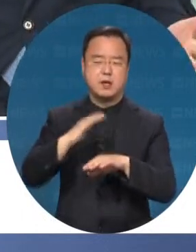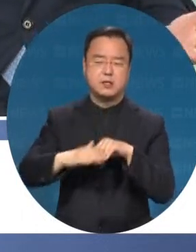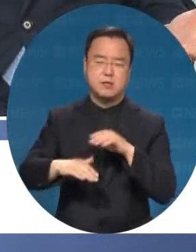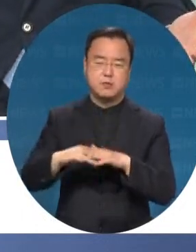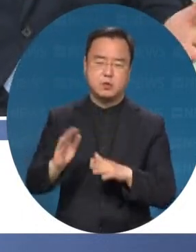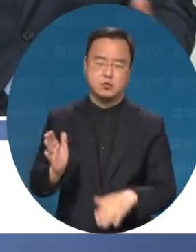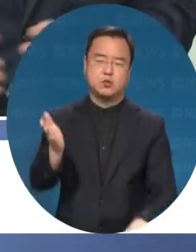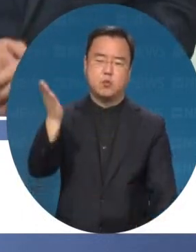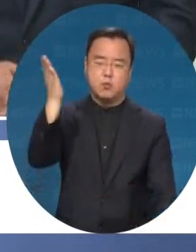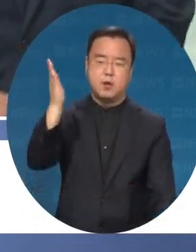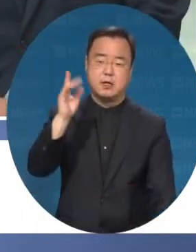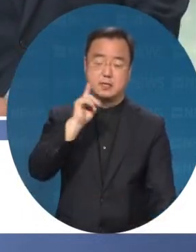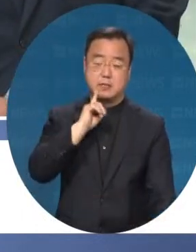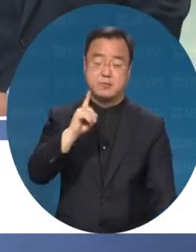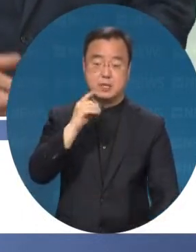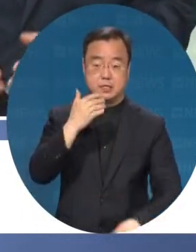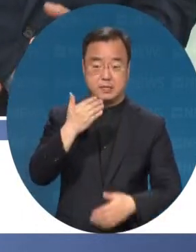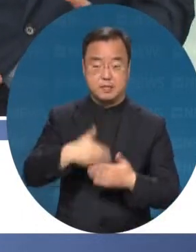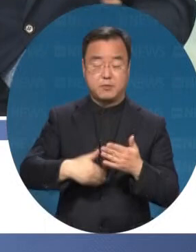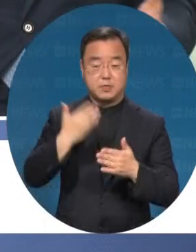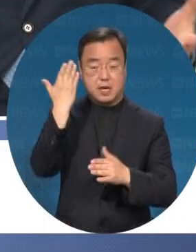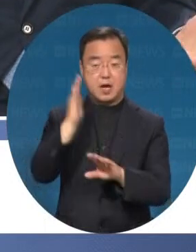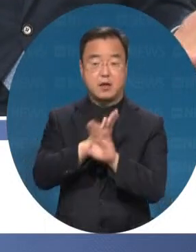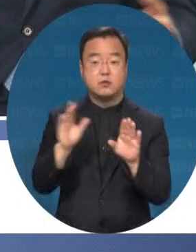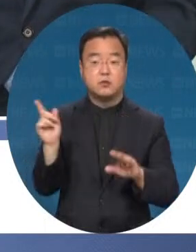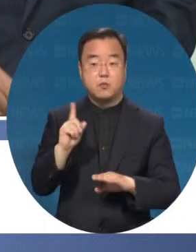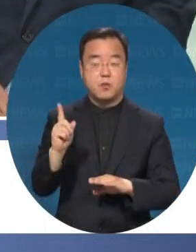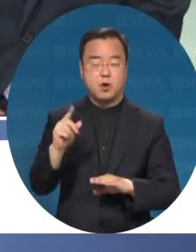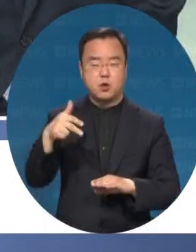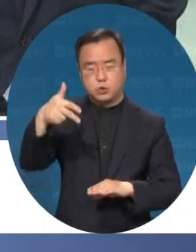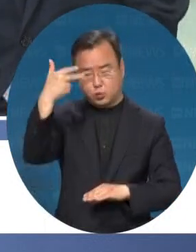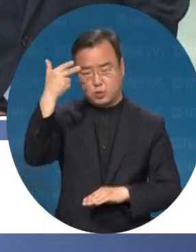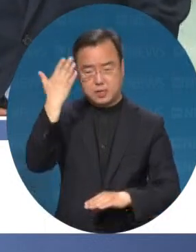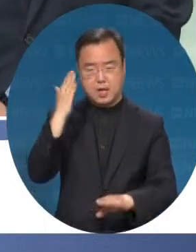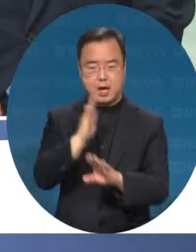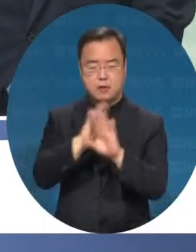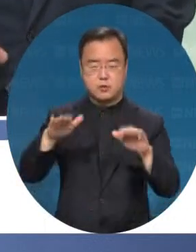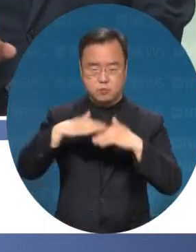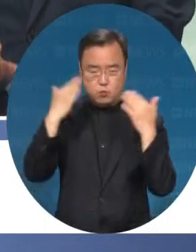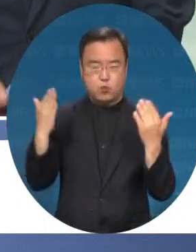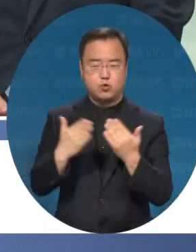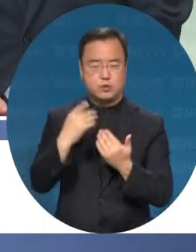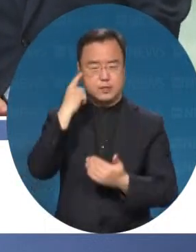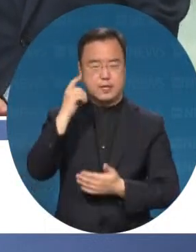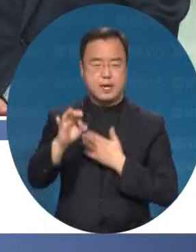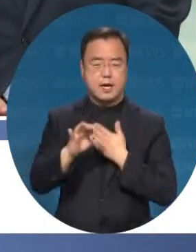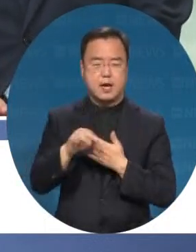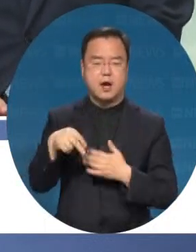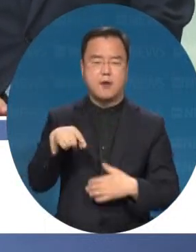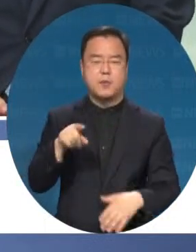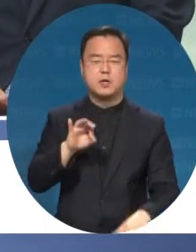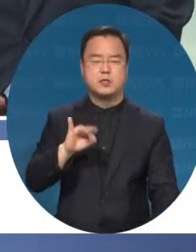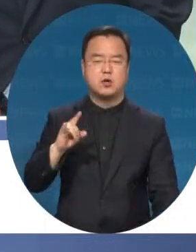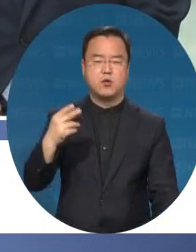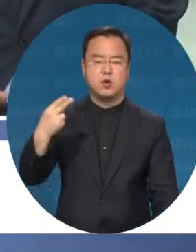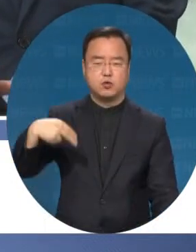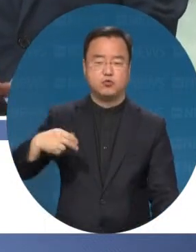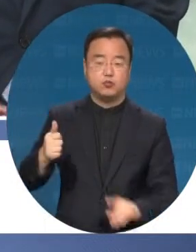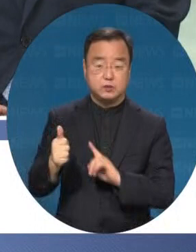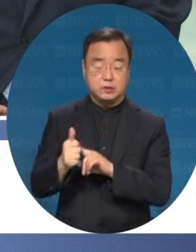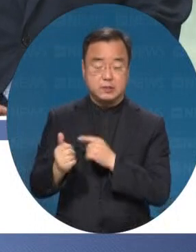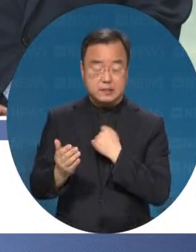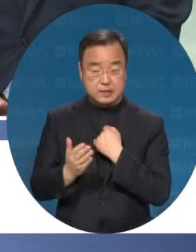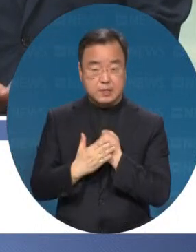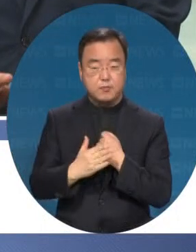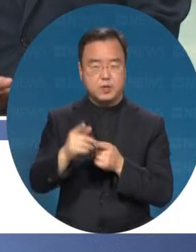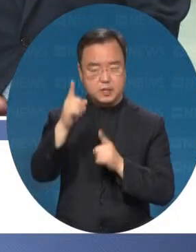그러면 나머지 하늘은 어떻게 되었을까 또 조선화를 전체적으로 볼 때 서해 유성룡이 있었기에 이순신이